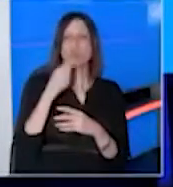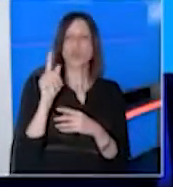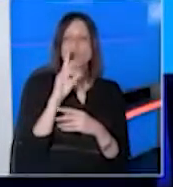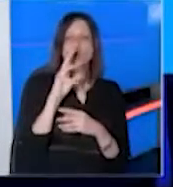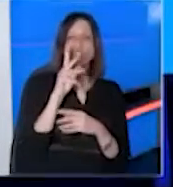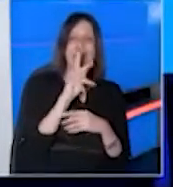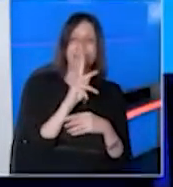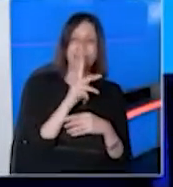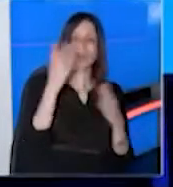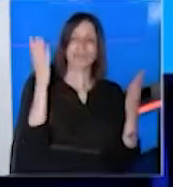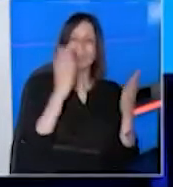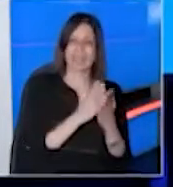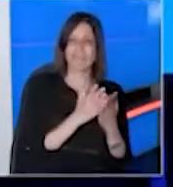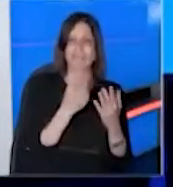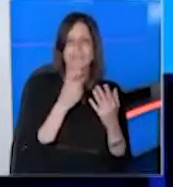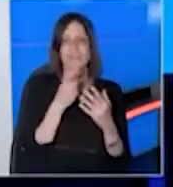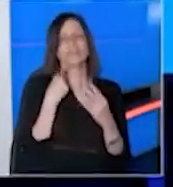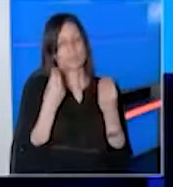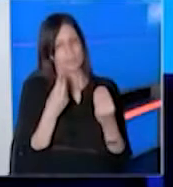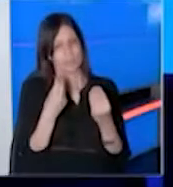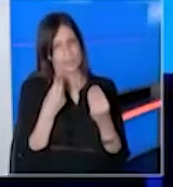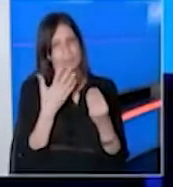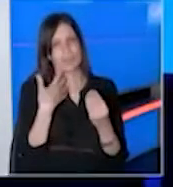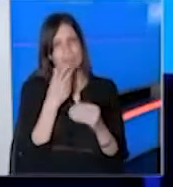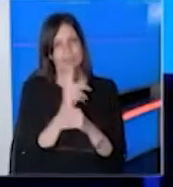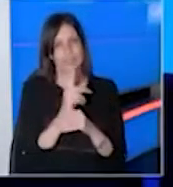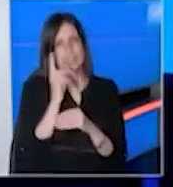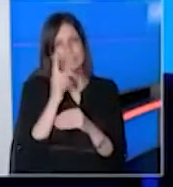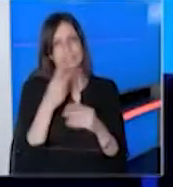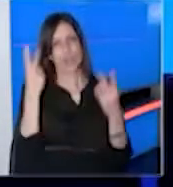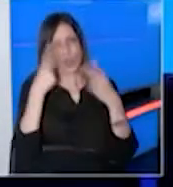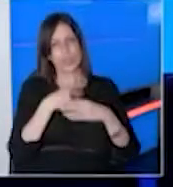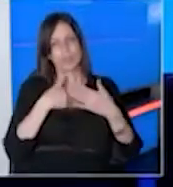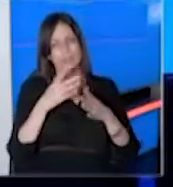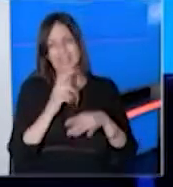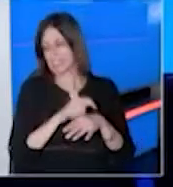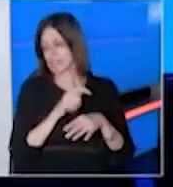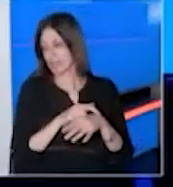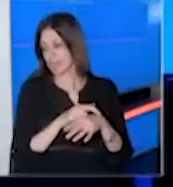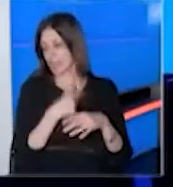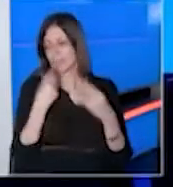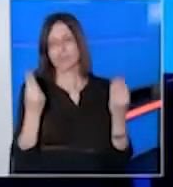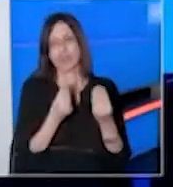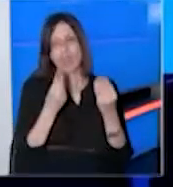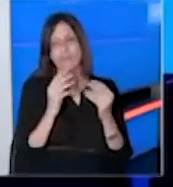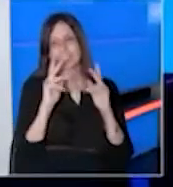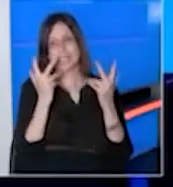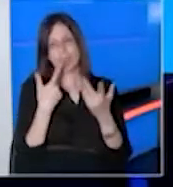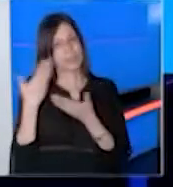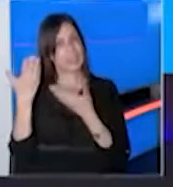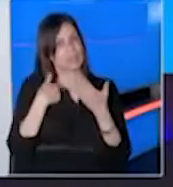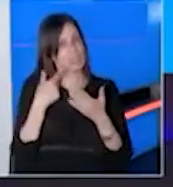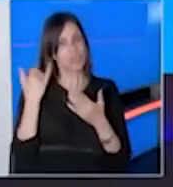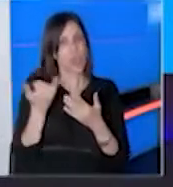את הסיפור הזה בשמחה איתך בפרק שלם. לגופו של עניין, שנייה. צריך חוזה משבצת לחקלאות שמש. גם הזמן שלנו, אנחנו המשאב ציבורי. לא שמש, לא מתחדש. תזמין אותי כל